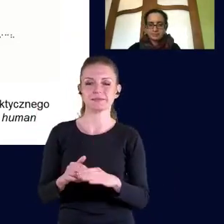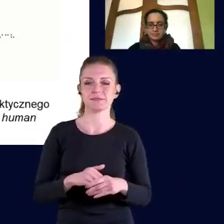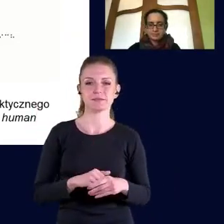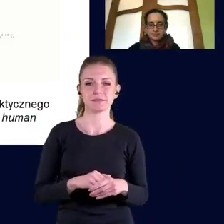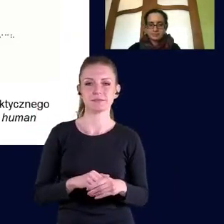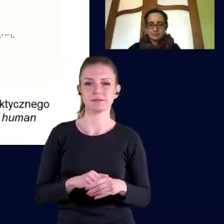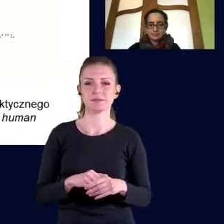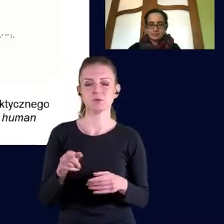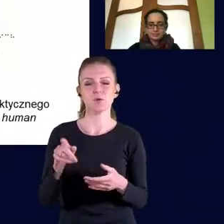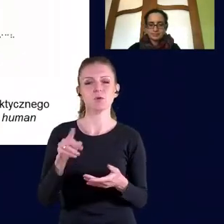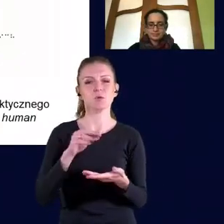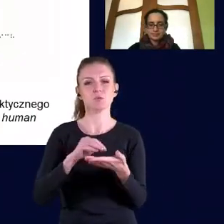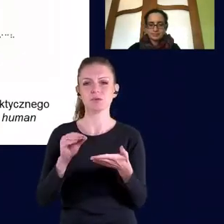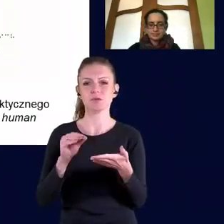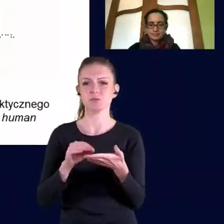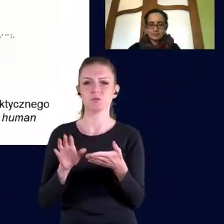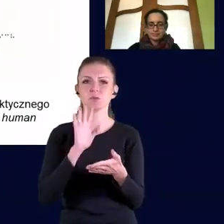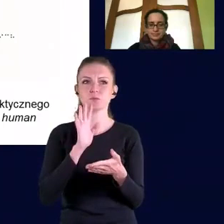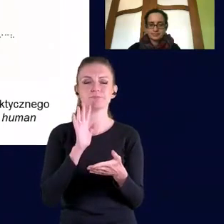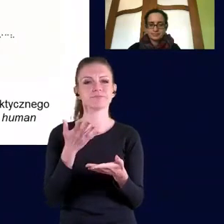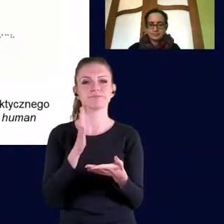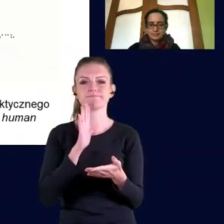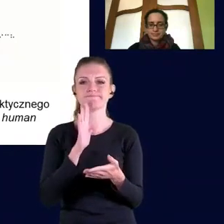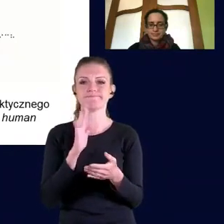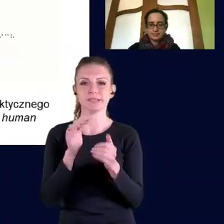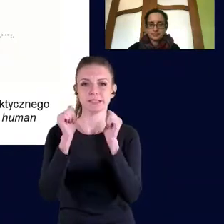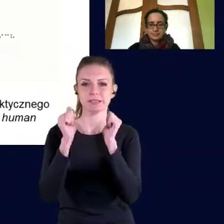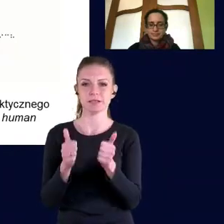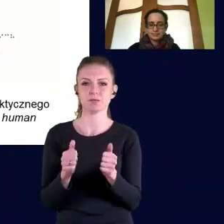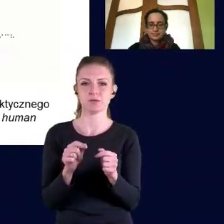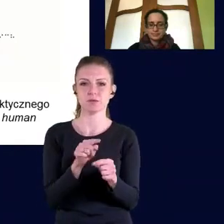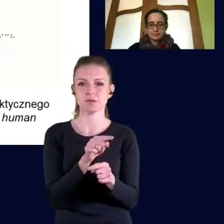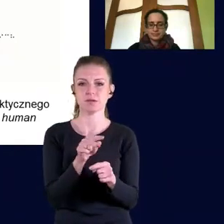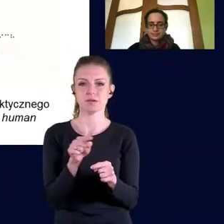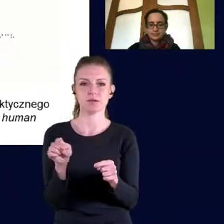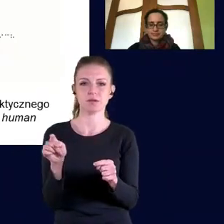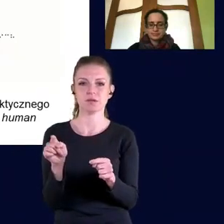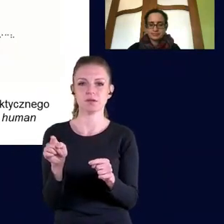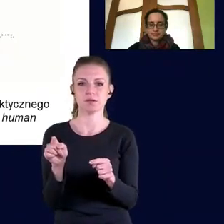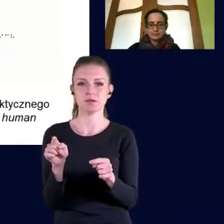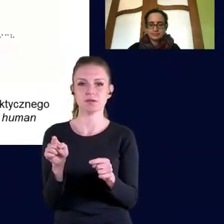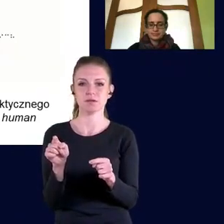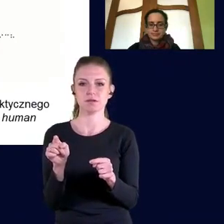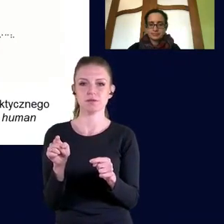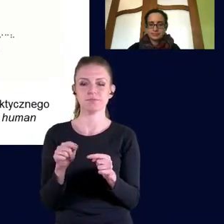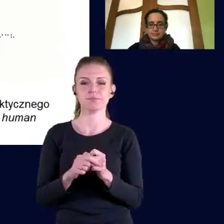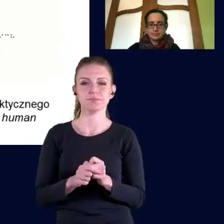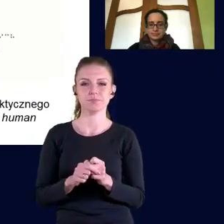krój pisma ale ten krój pisma jest zależny od